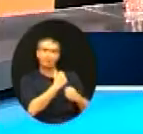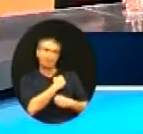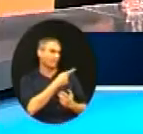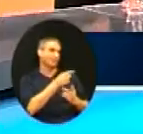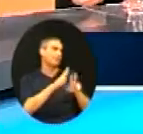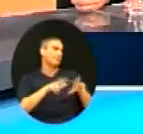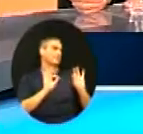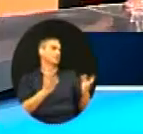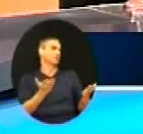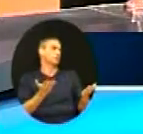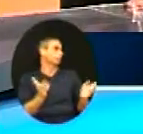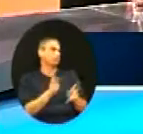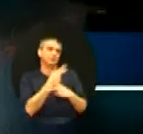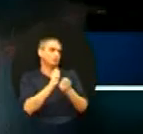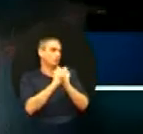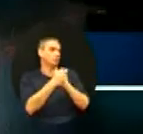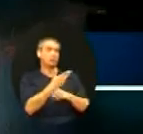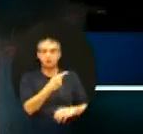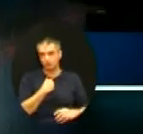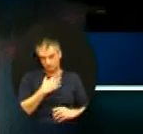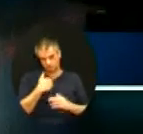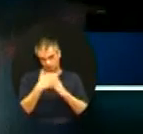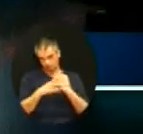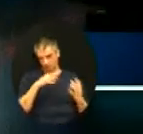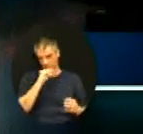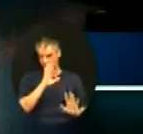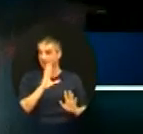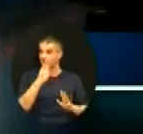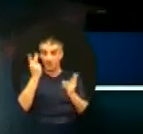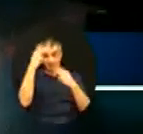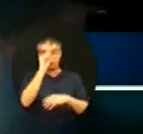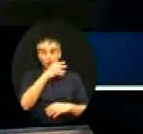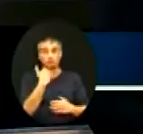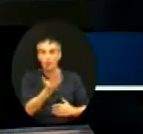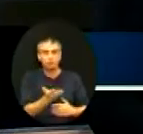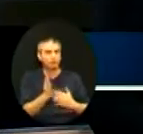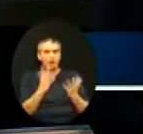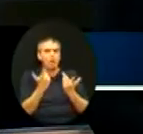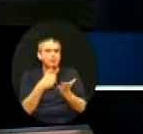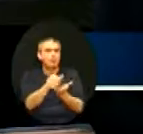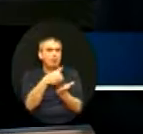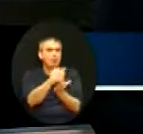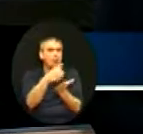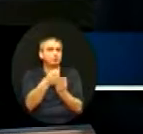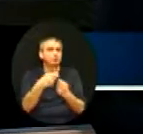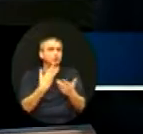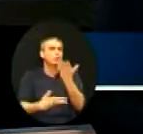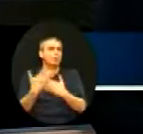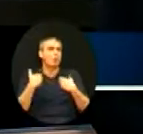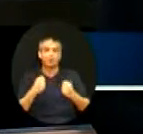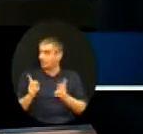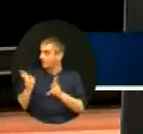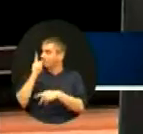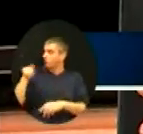היא לא מחבקת, זאת המציאות בשטח ואי אפשר להתעלם. אני מבקשת להשלים. אם הסכמי אוסלו כל כך לא טובים, מדוע נמשך השיתוף הפעולה